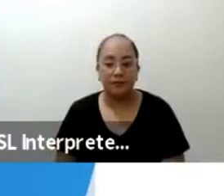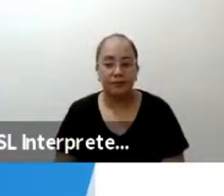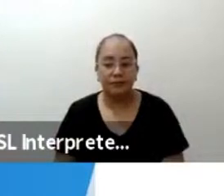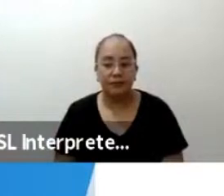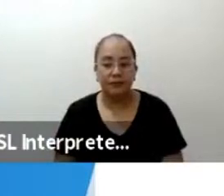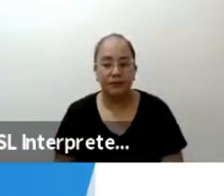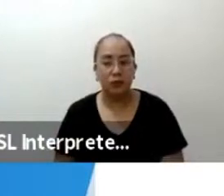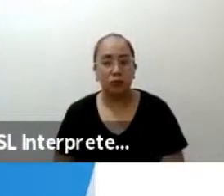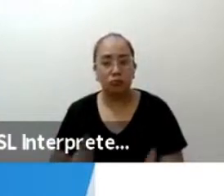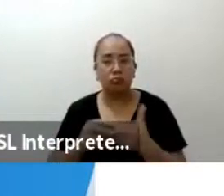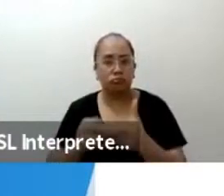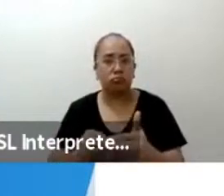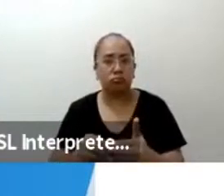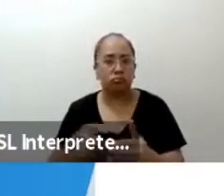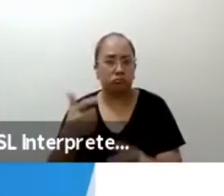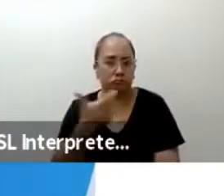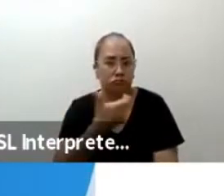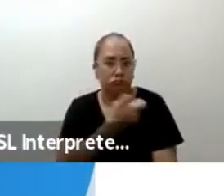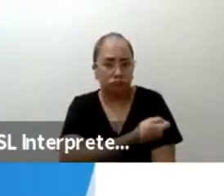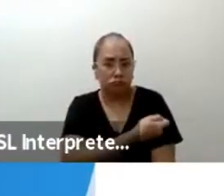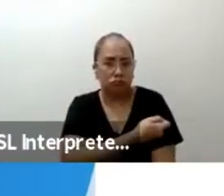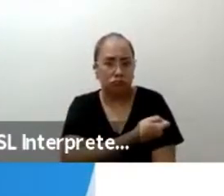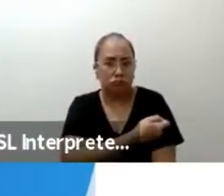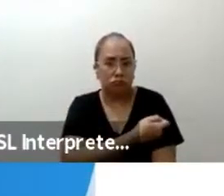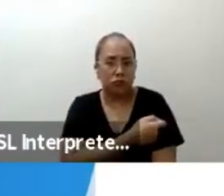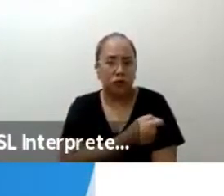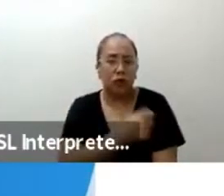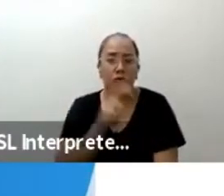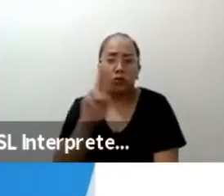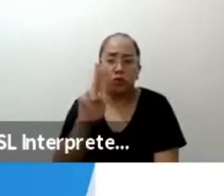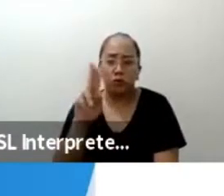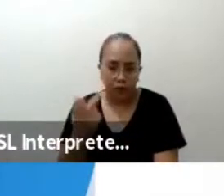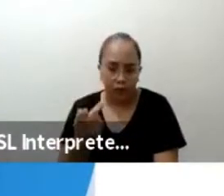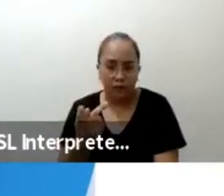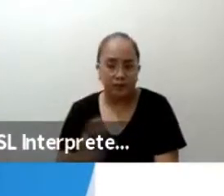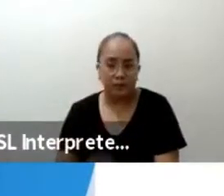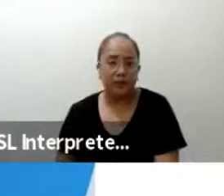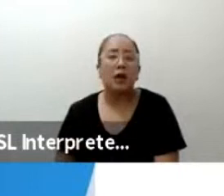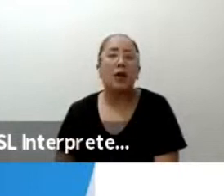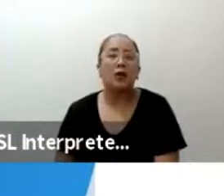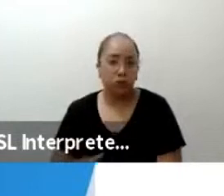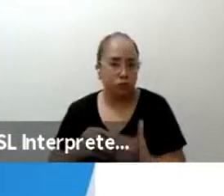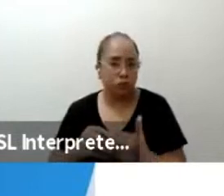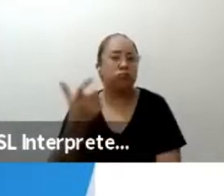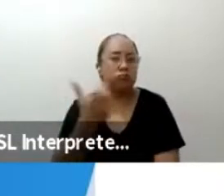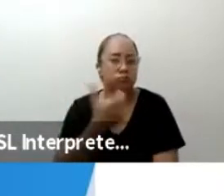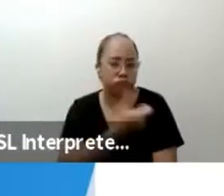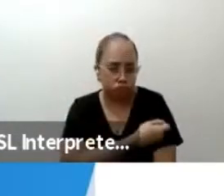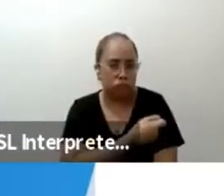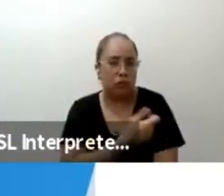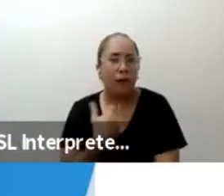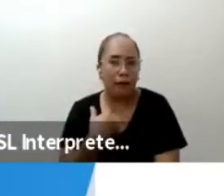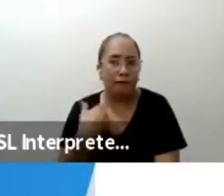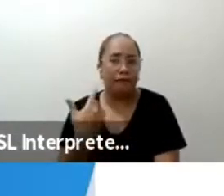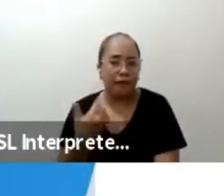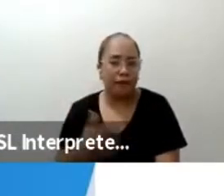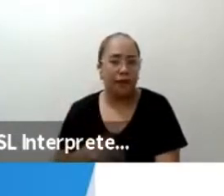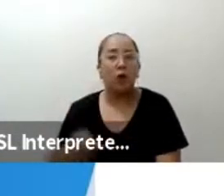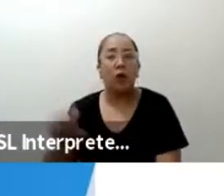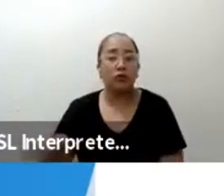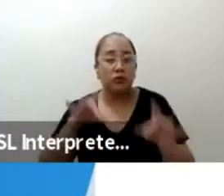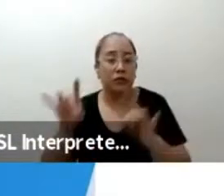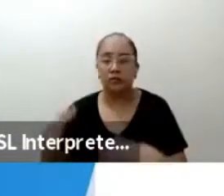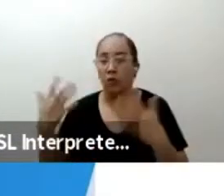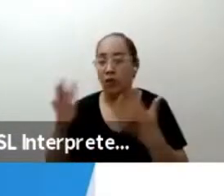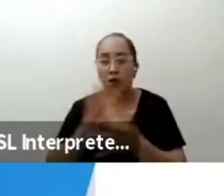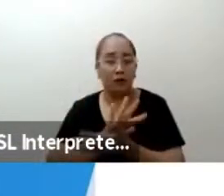nangunguna sa immunization. UK, nangunguna sa immunization. Australia, walang COVID doon.